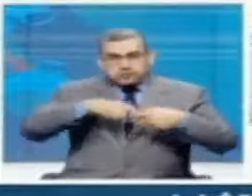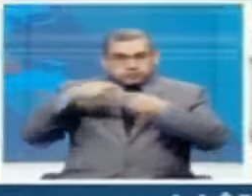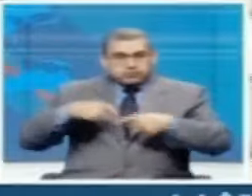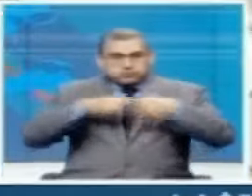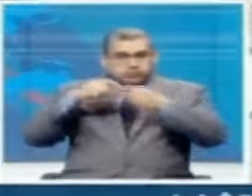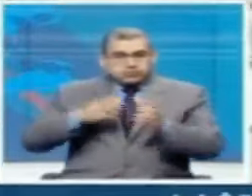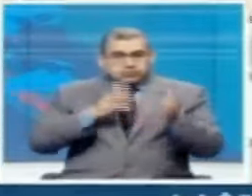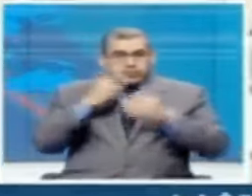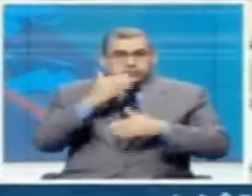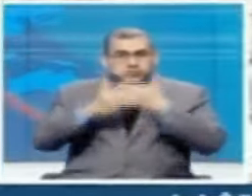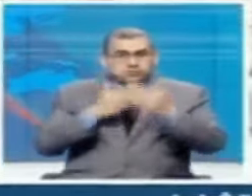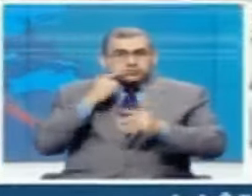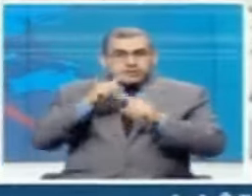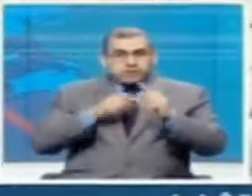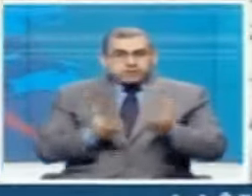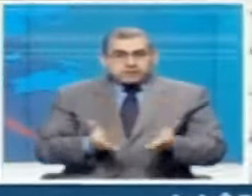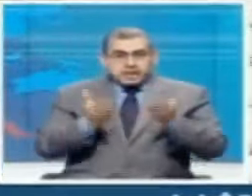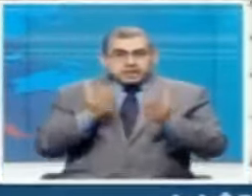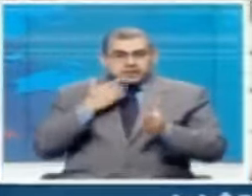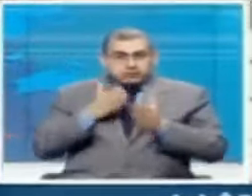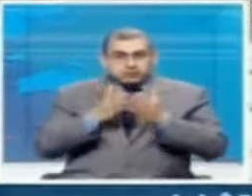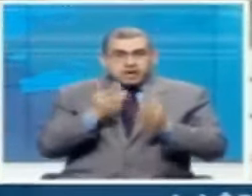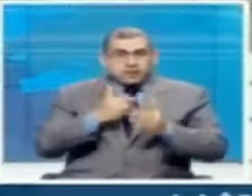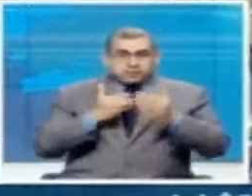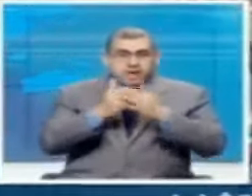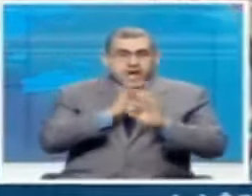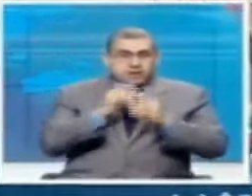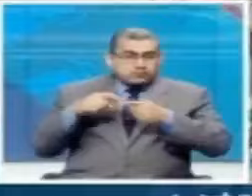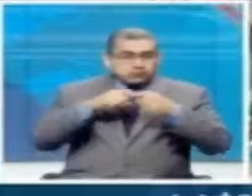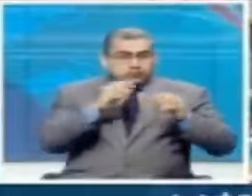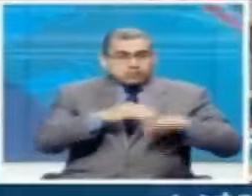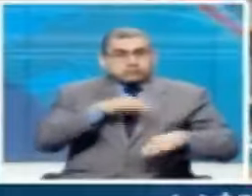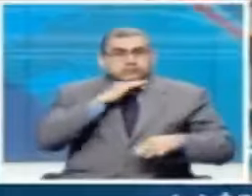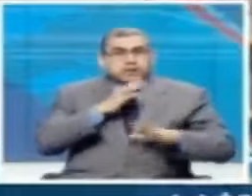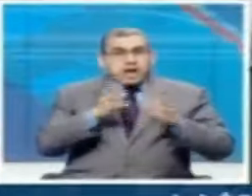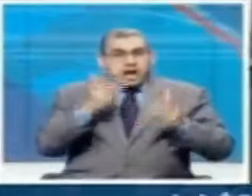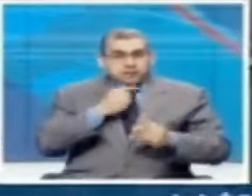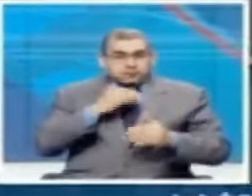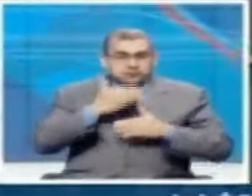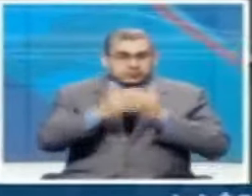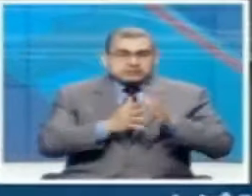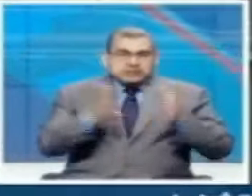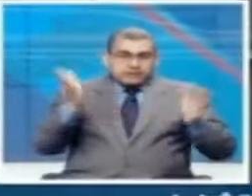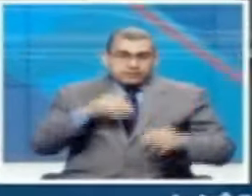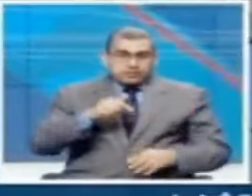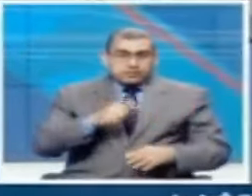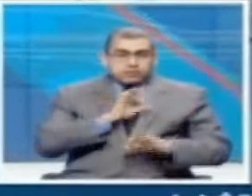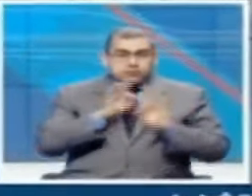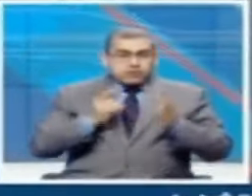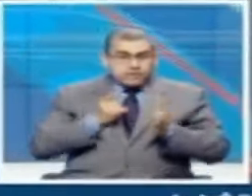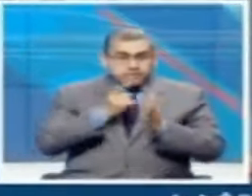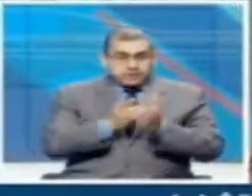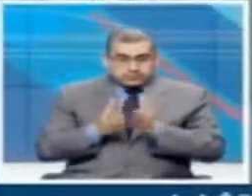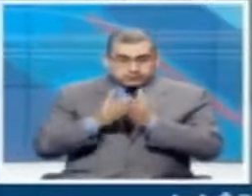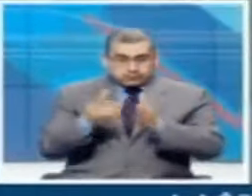المخطط ان يزداد معدلها لتصل المحطه الى اقصى طاقه استيعاب لها ونجحت المحطه في ان